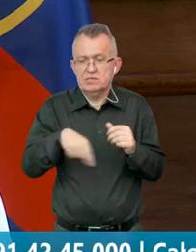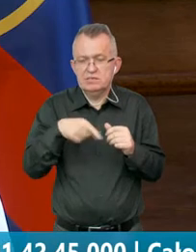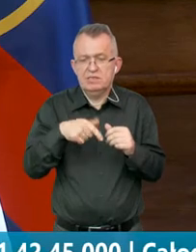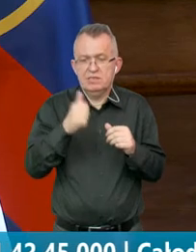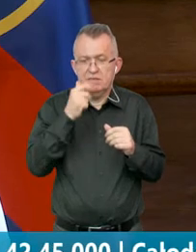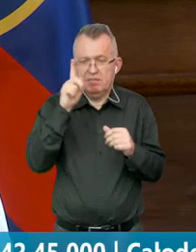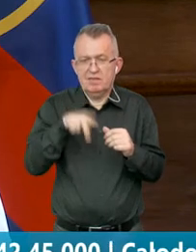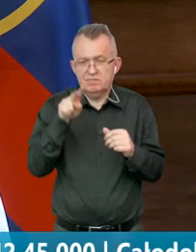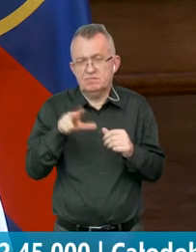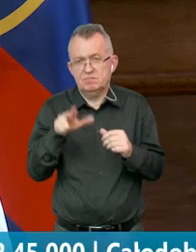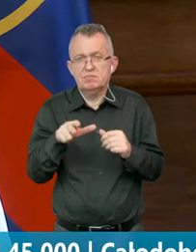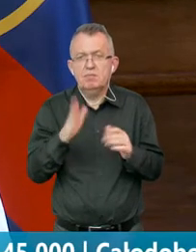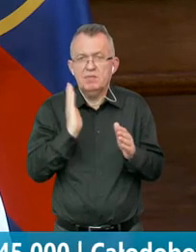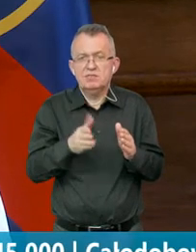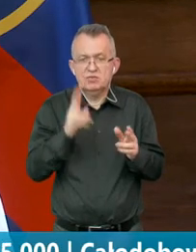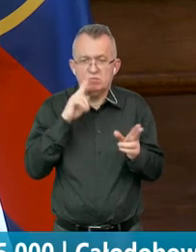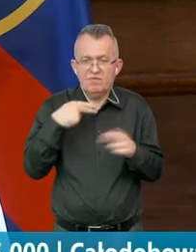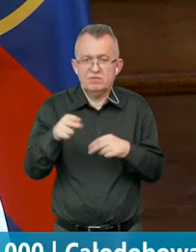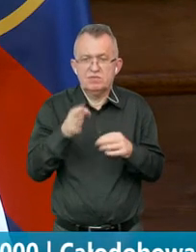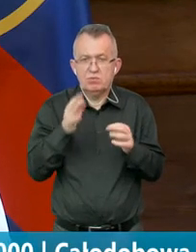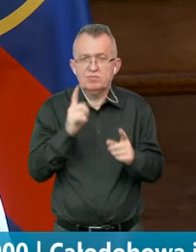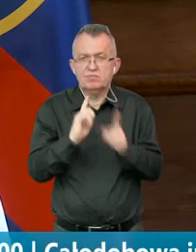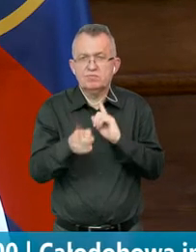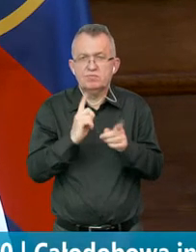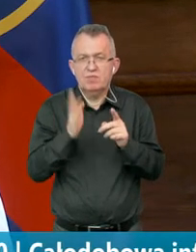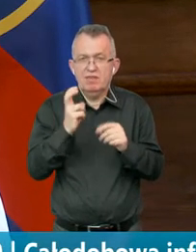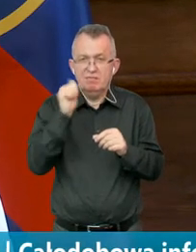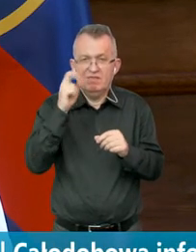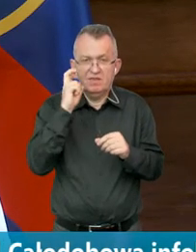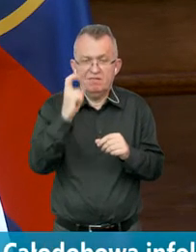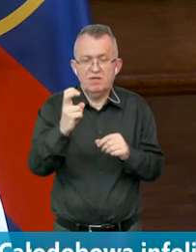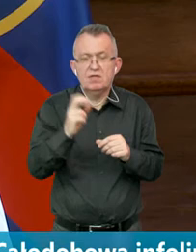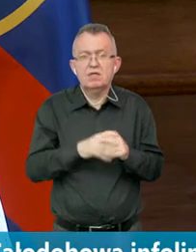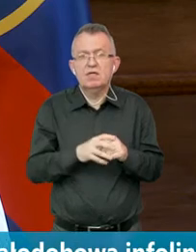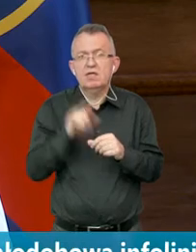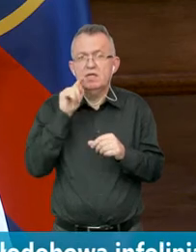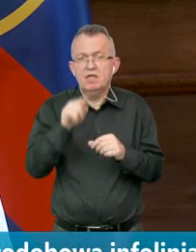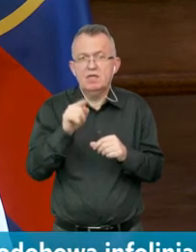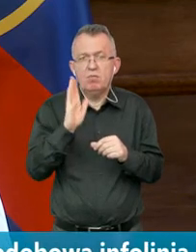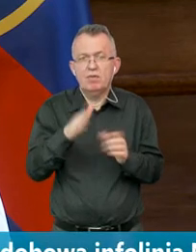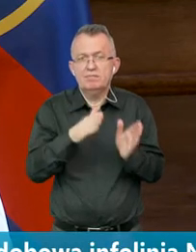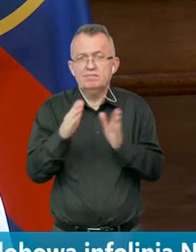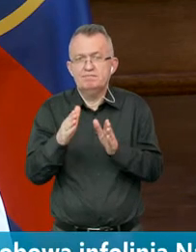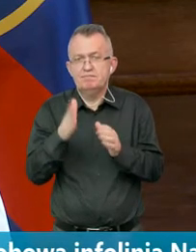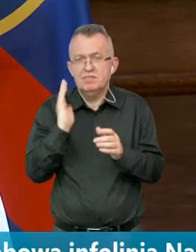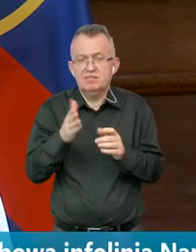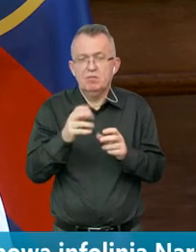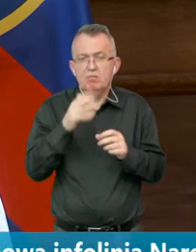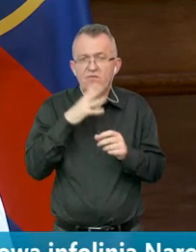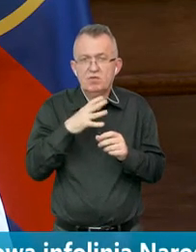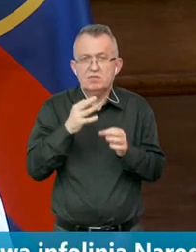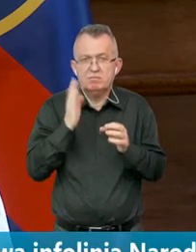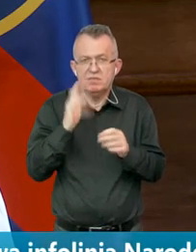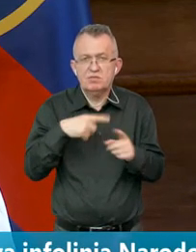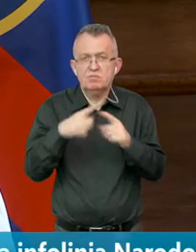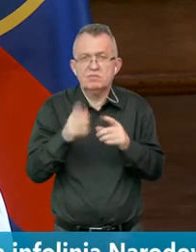paru miesięcy wróci tam przejezdność tramwajów i też będziemy mogli powoli zacząć korzystać z